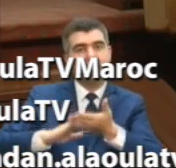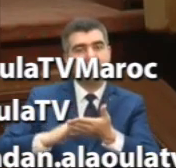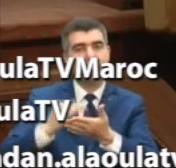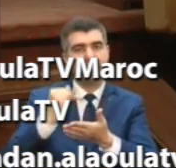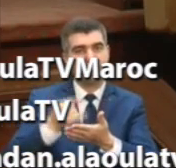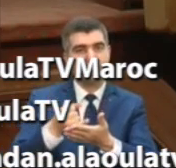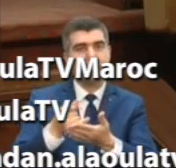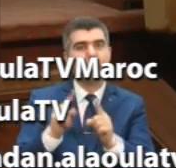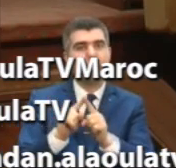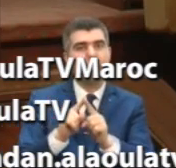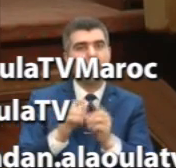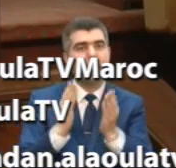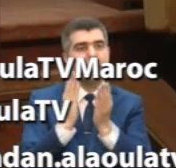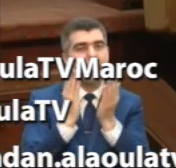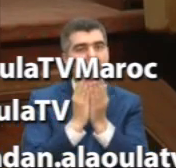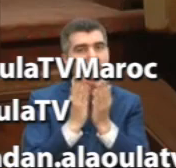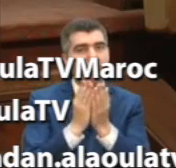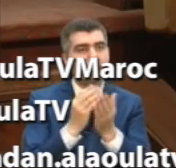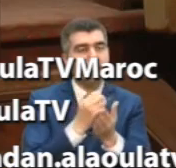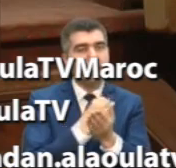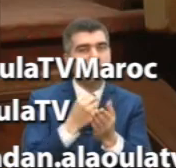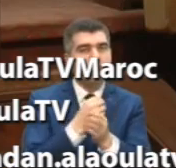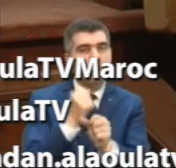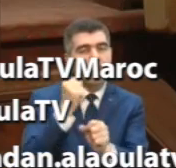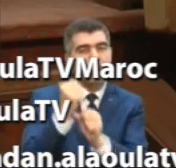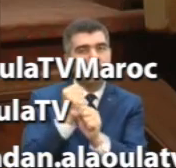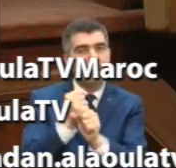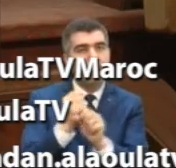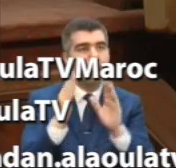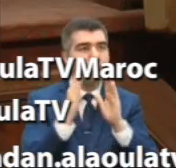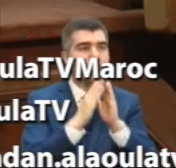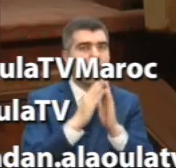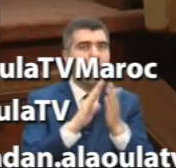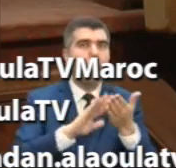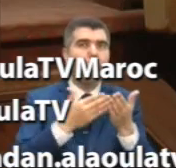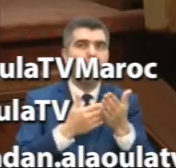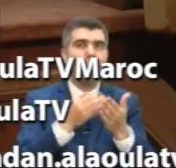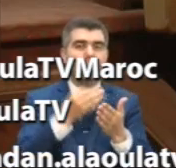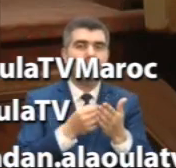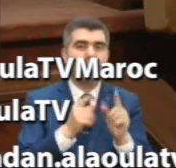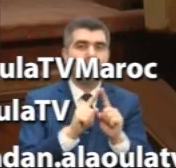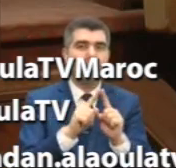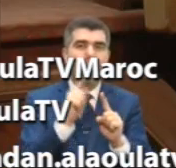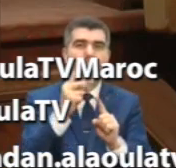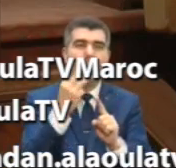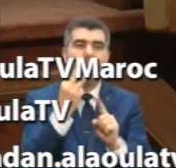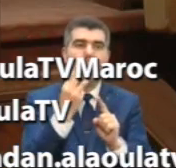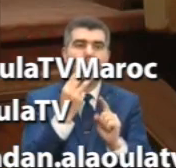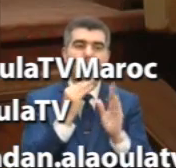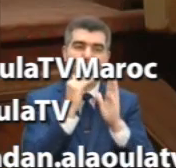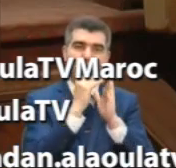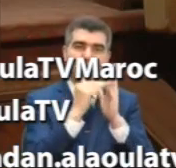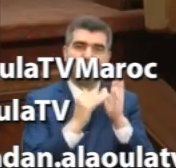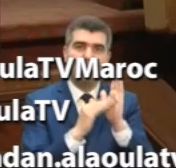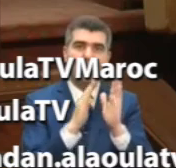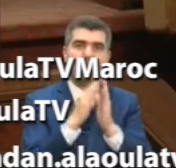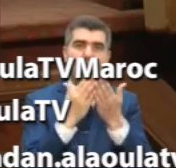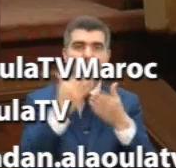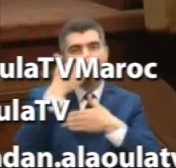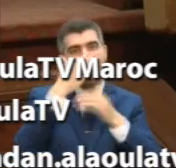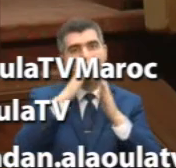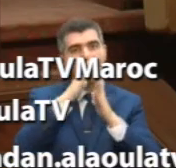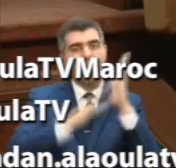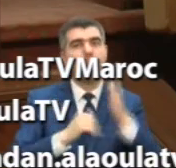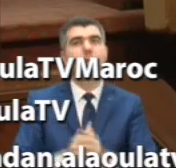التعليم والتشغيل والصحة والسكن اللائق، وهذا اللي كينص عليه بند 31 من الدستور. السيدة